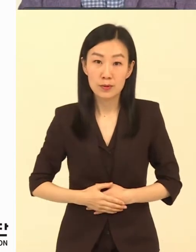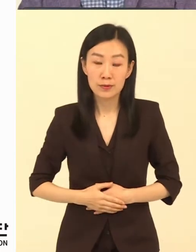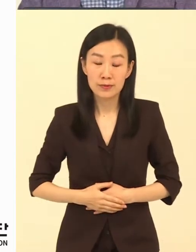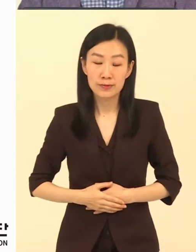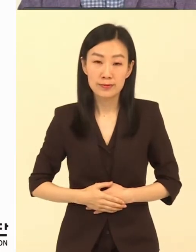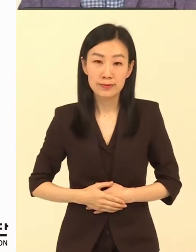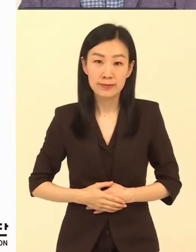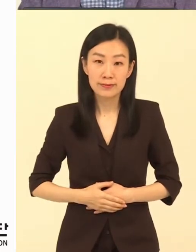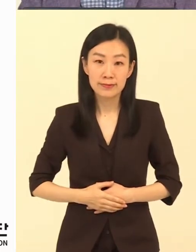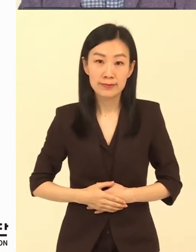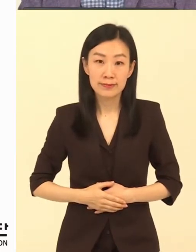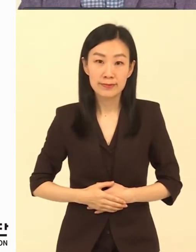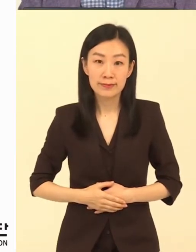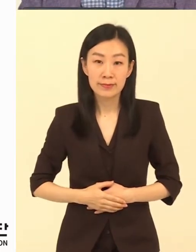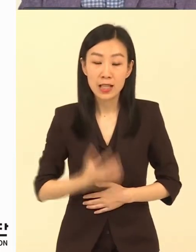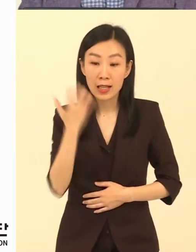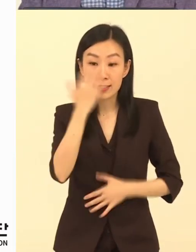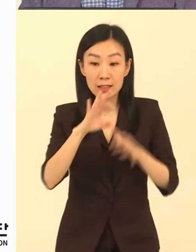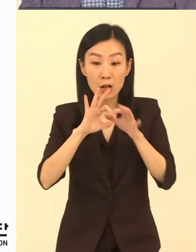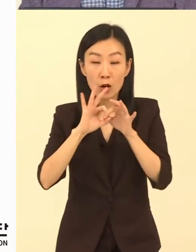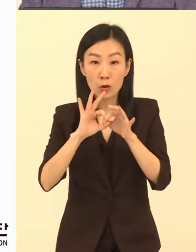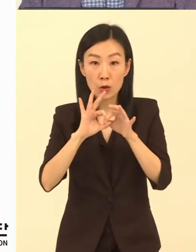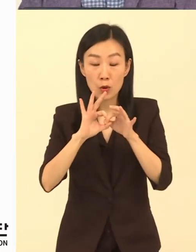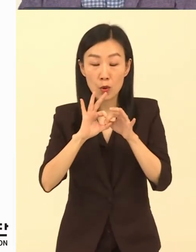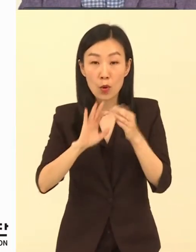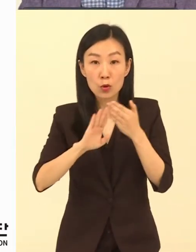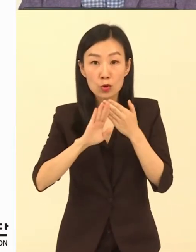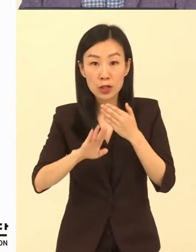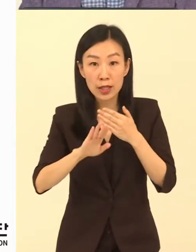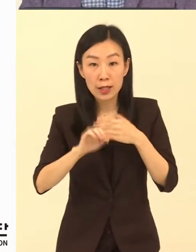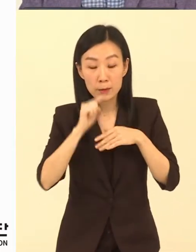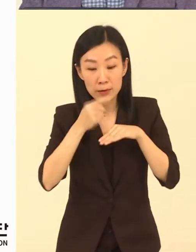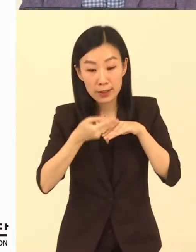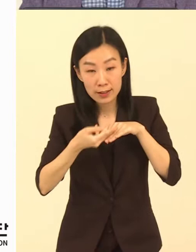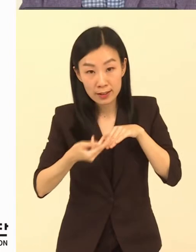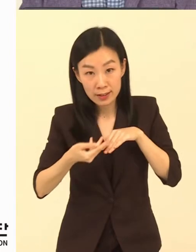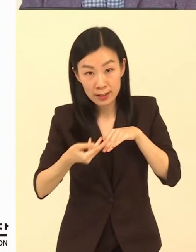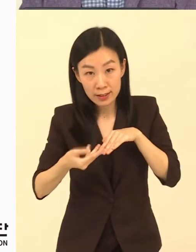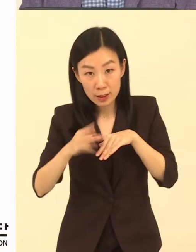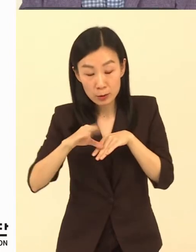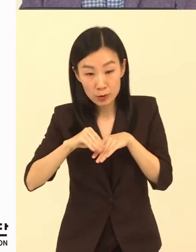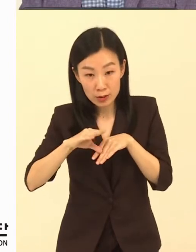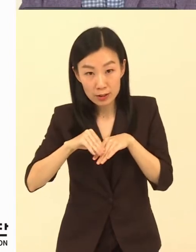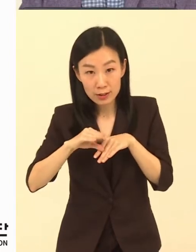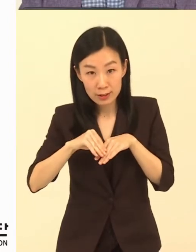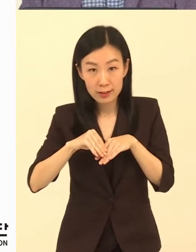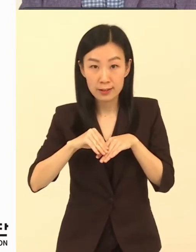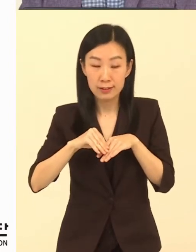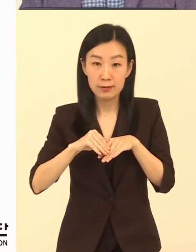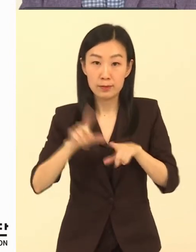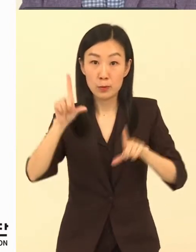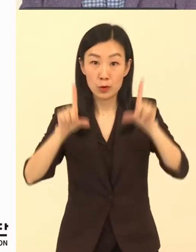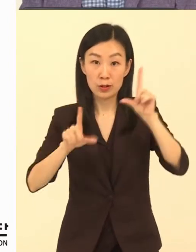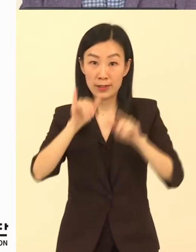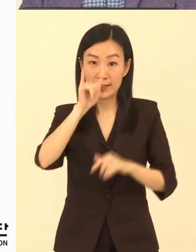증상으로는 성교 후 출혈이 가장 중요한 자궁경부암의 증상이 되겠습니다.